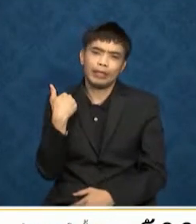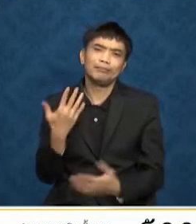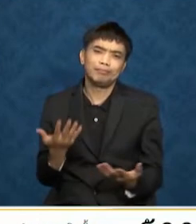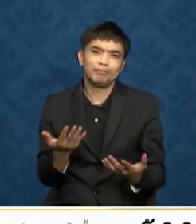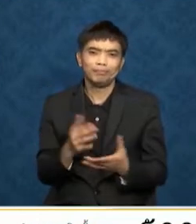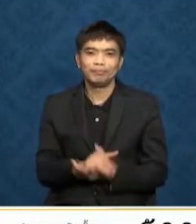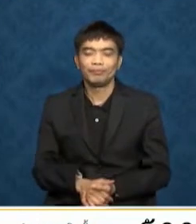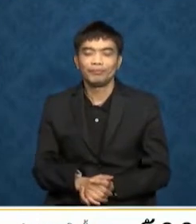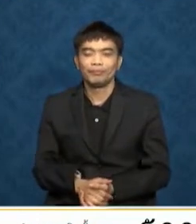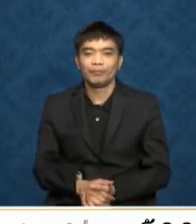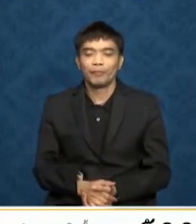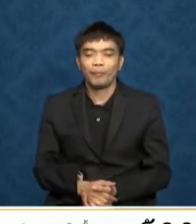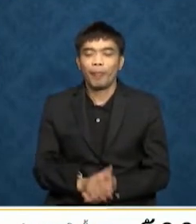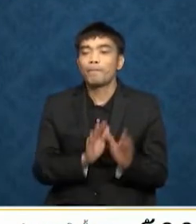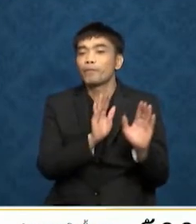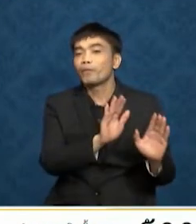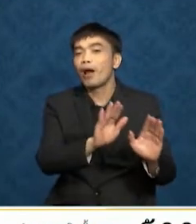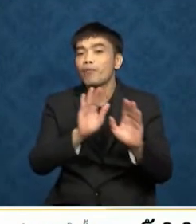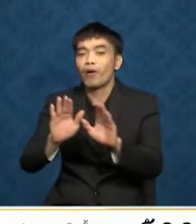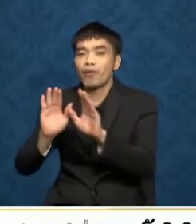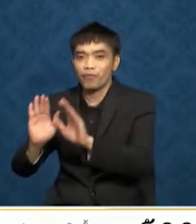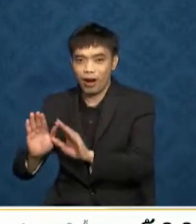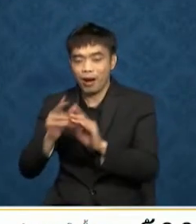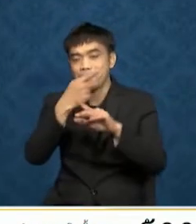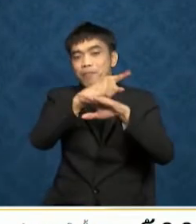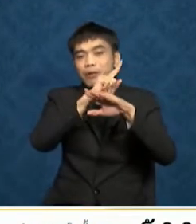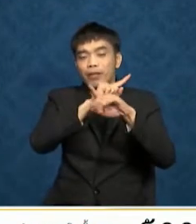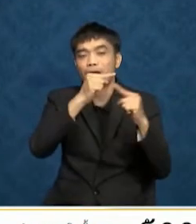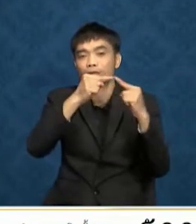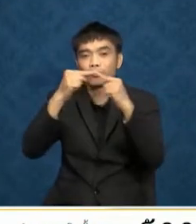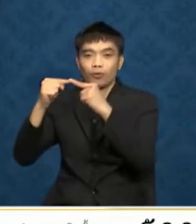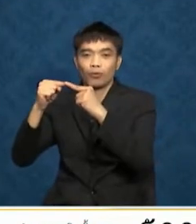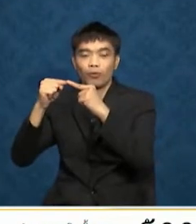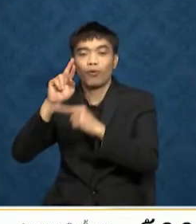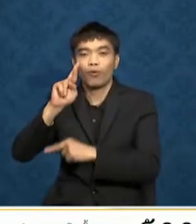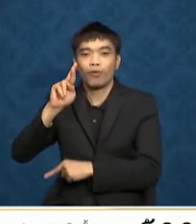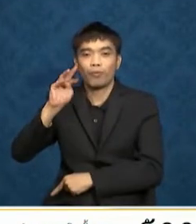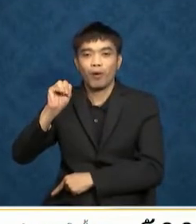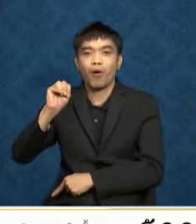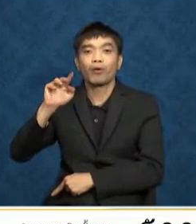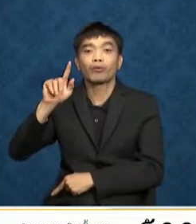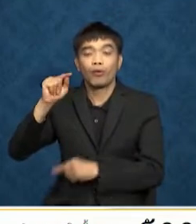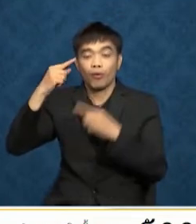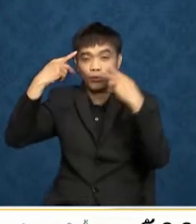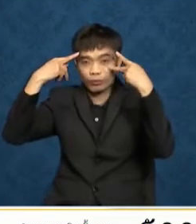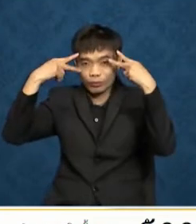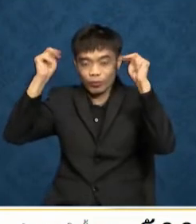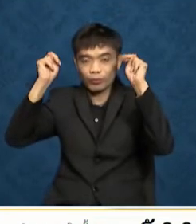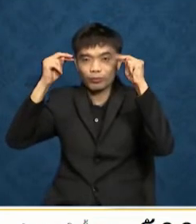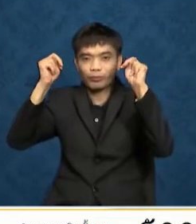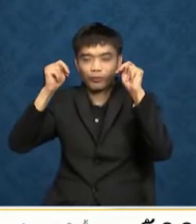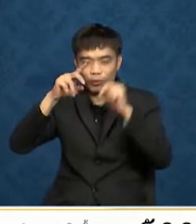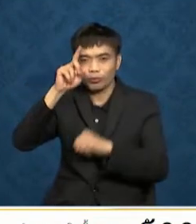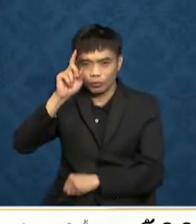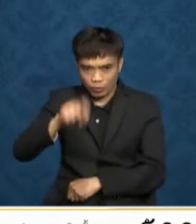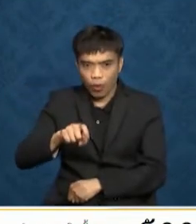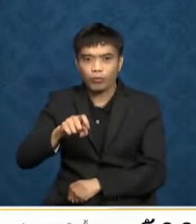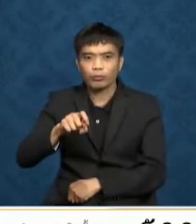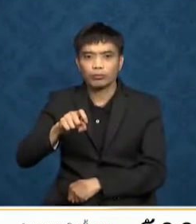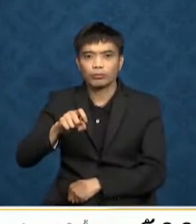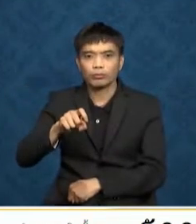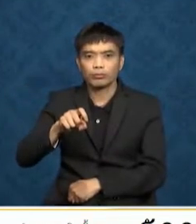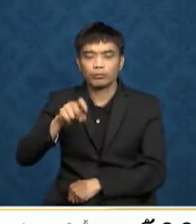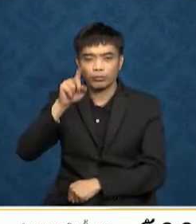ประธานผ่านไปถึงท่านนายกมนตรีนะครับท่านนมนตรีประกาศเลย